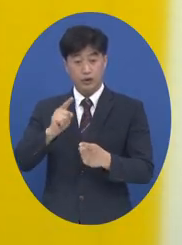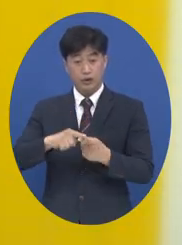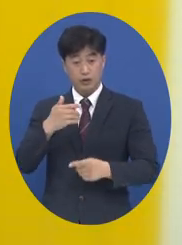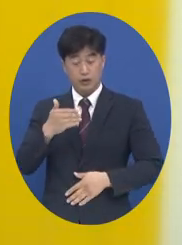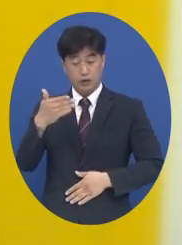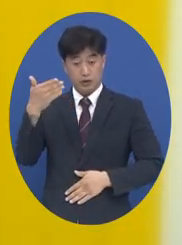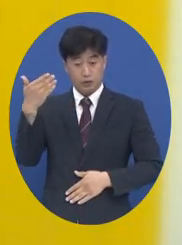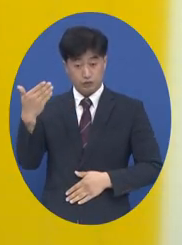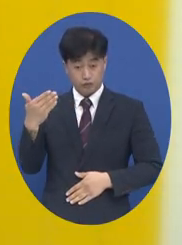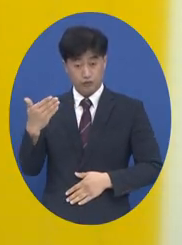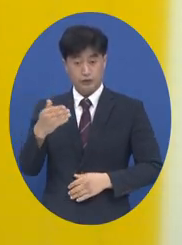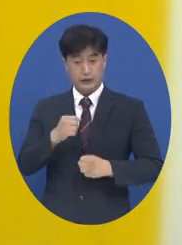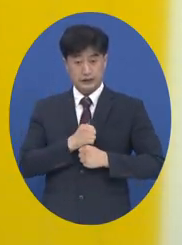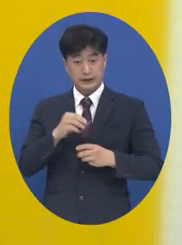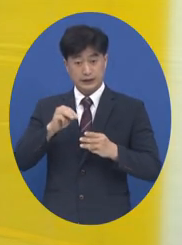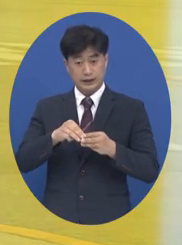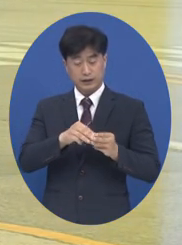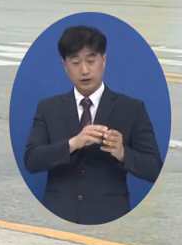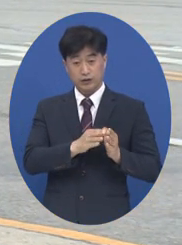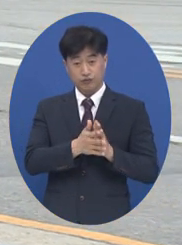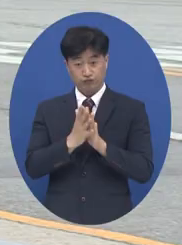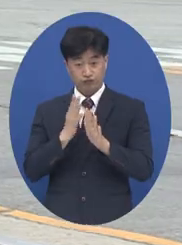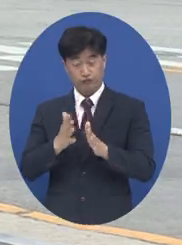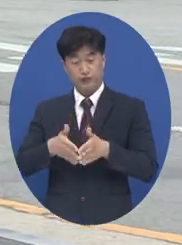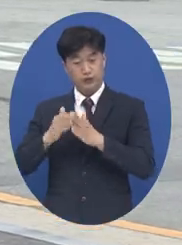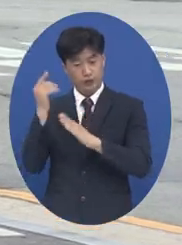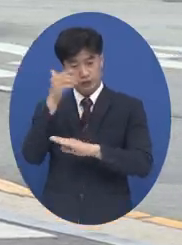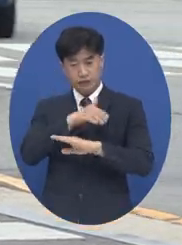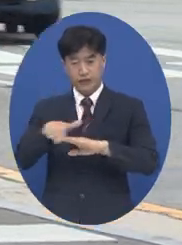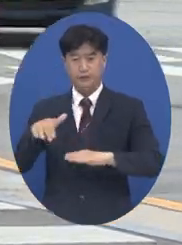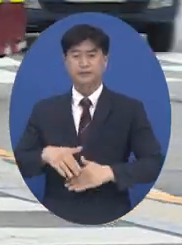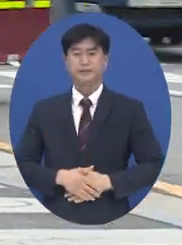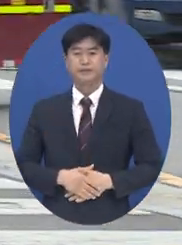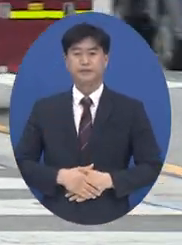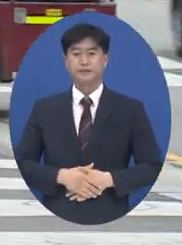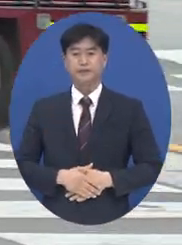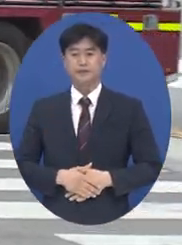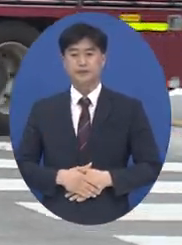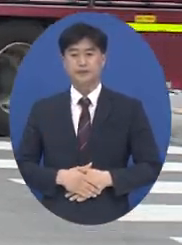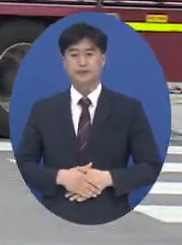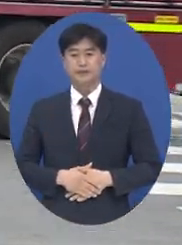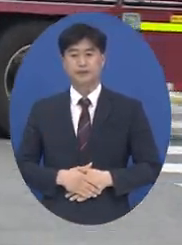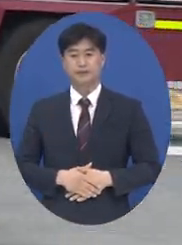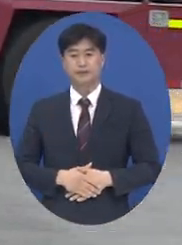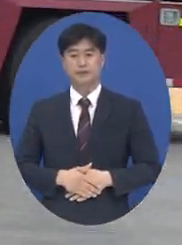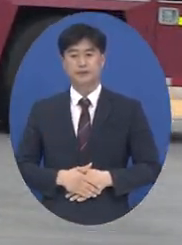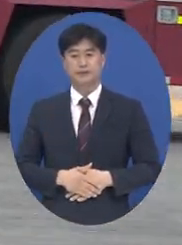순차적으로 신설될 계획입니다 경기 7 tv 최창수 있다